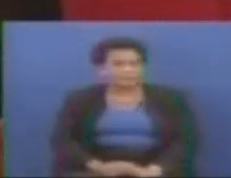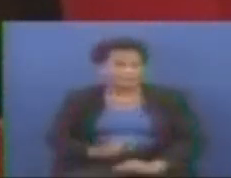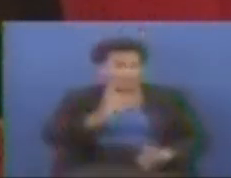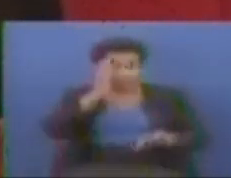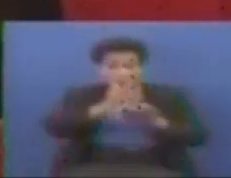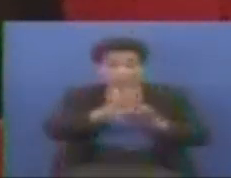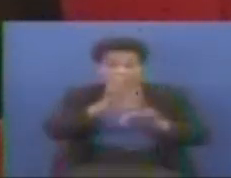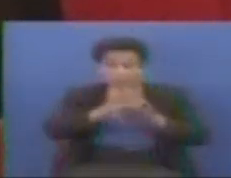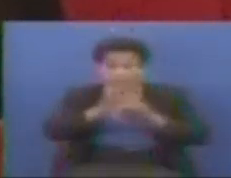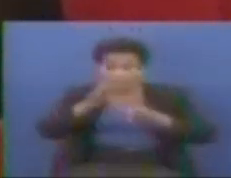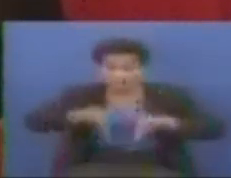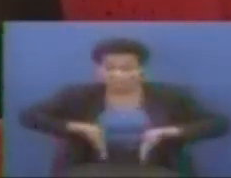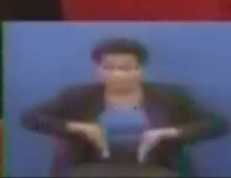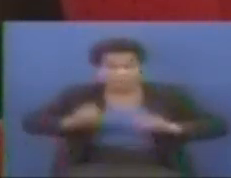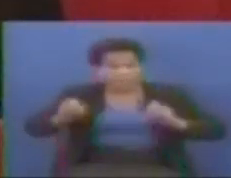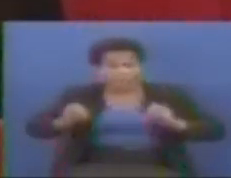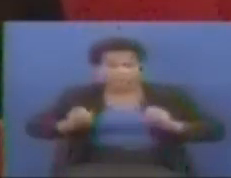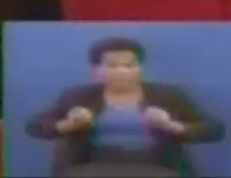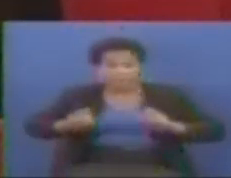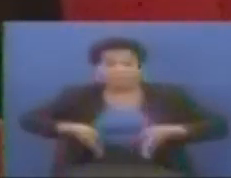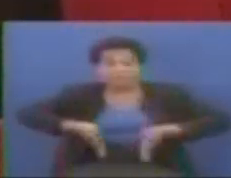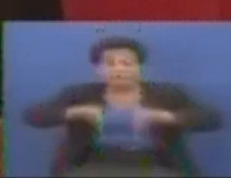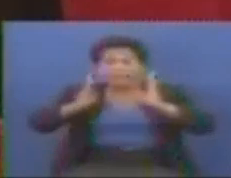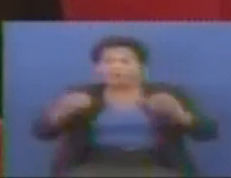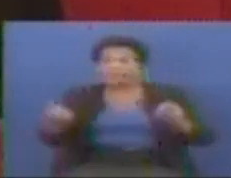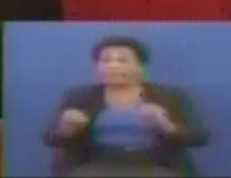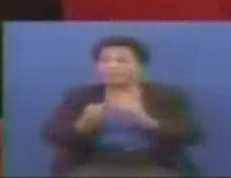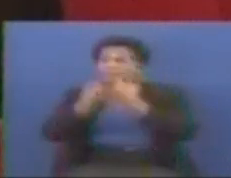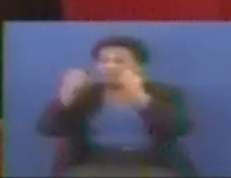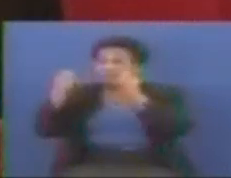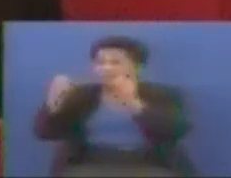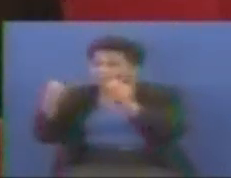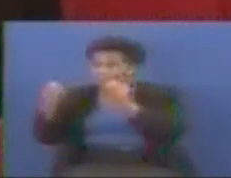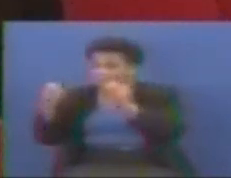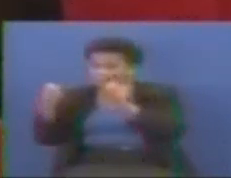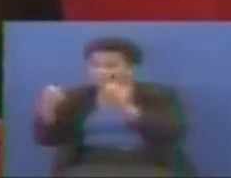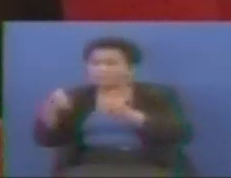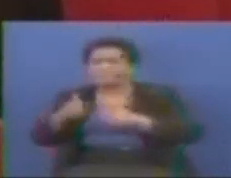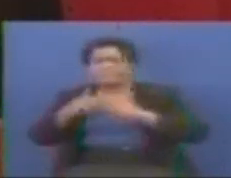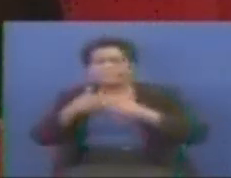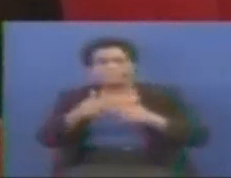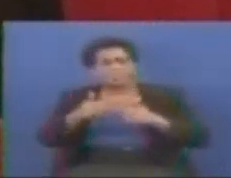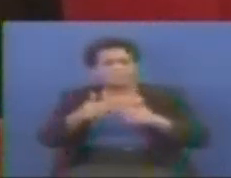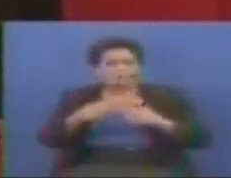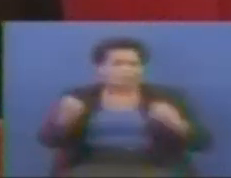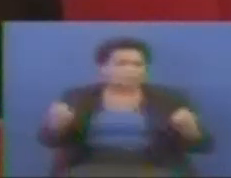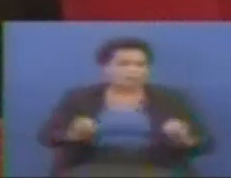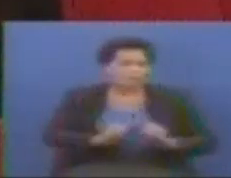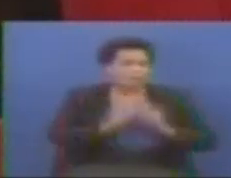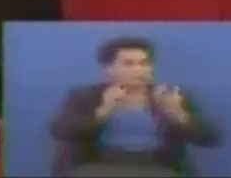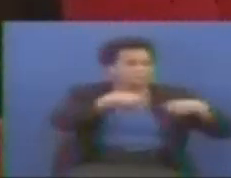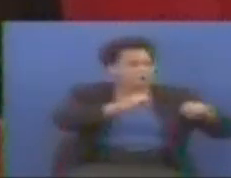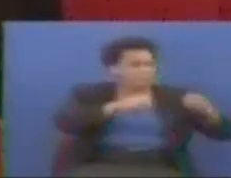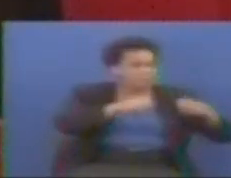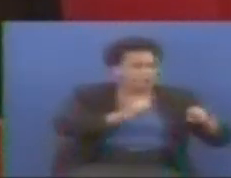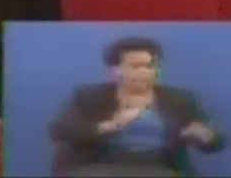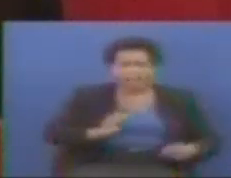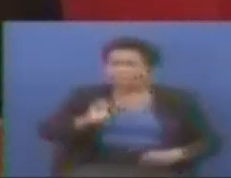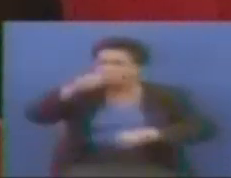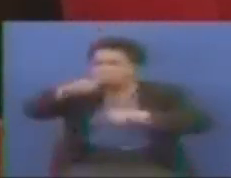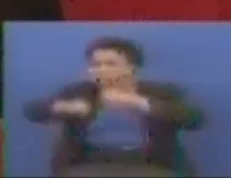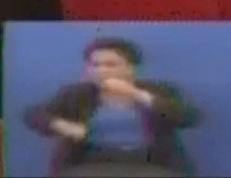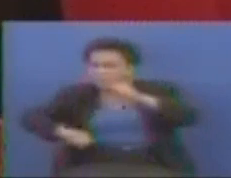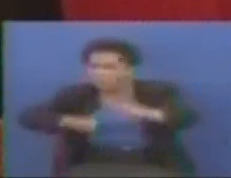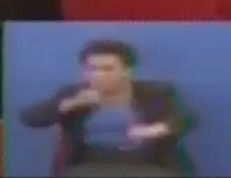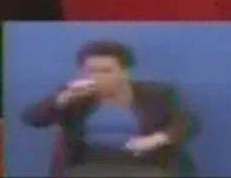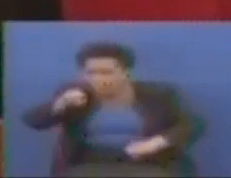Kwa hiyo kuhusiana na swali lake la pili kwamba askari unachapa viboko, askari